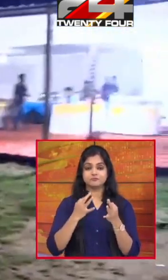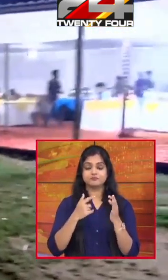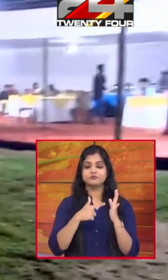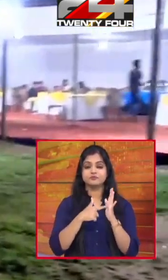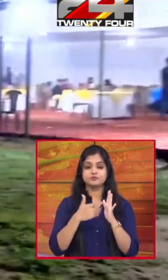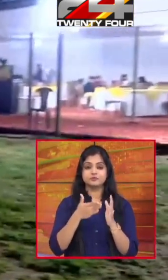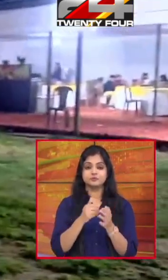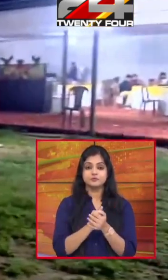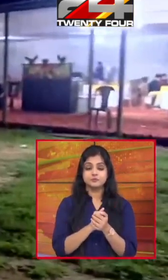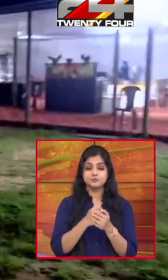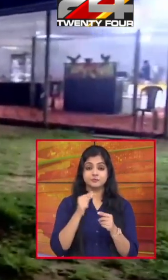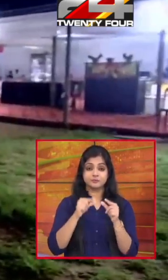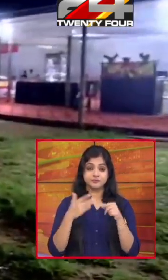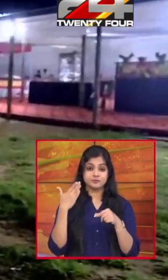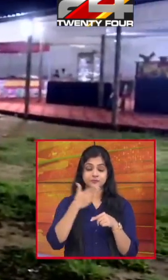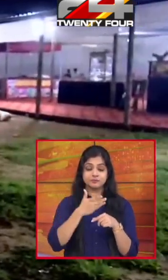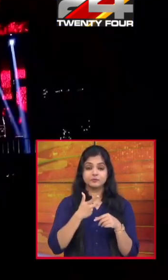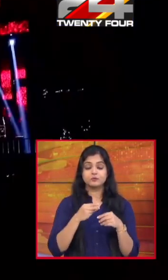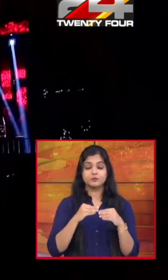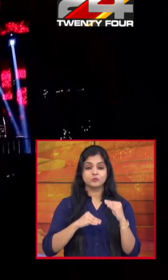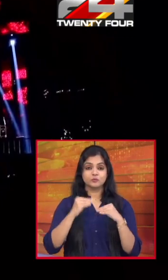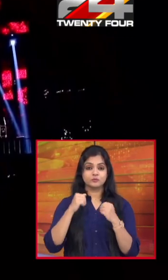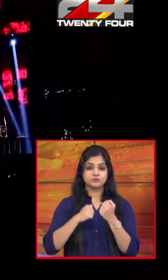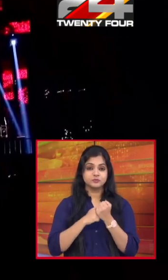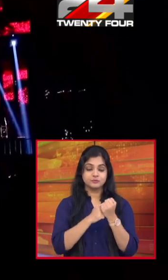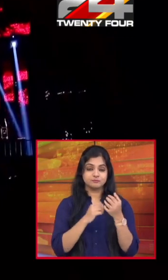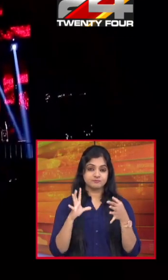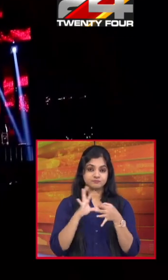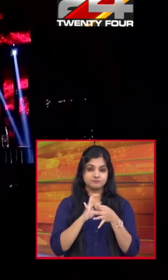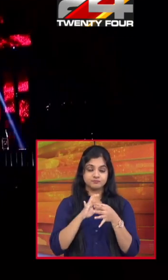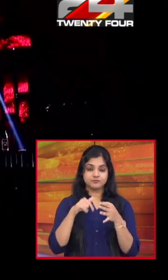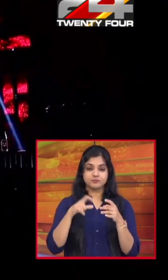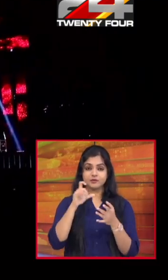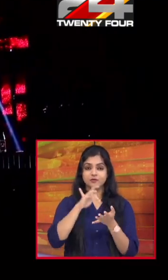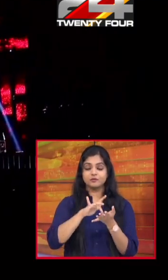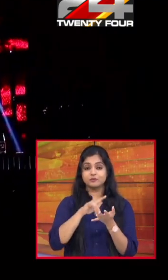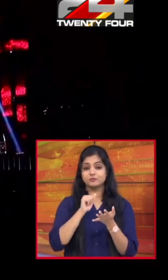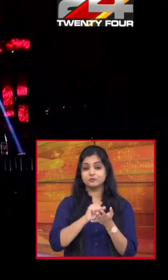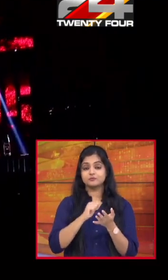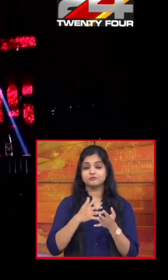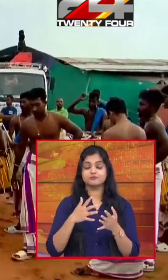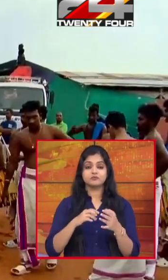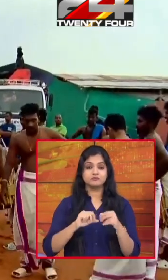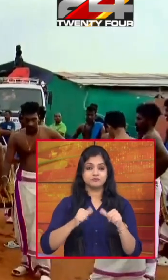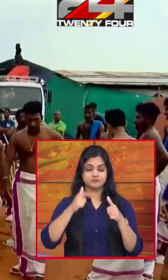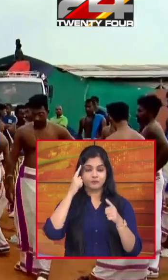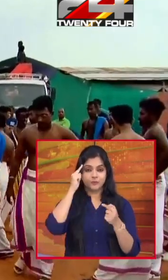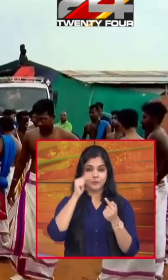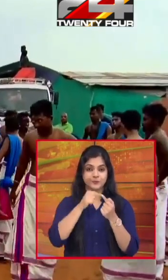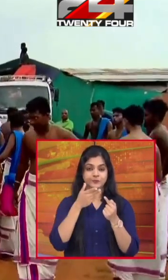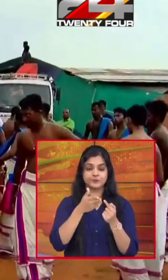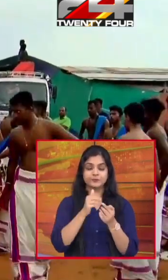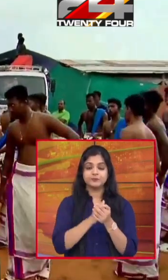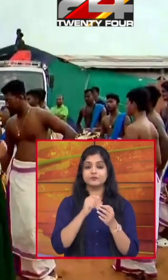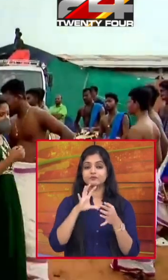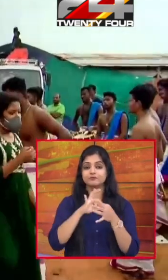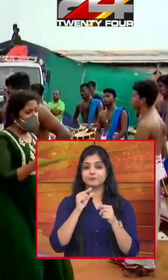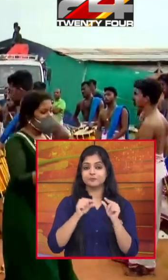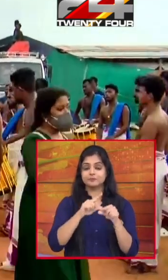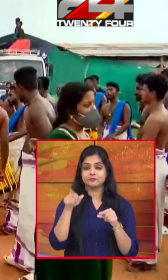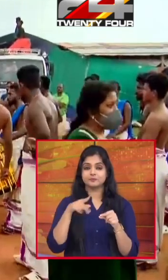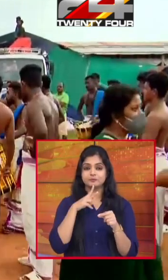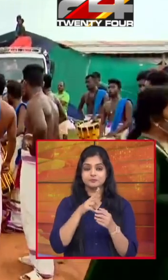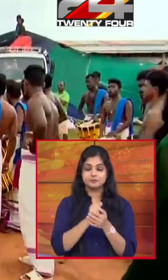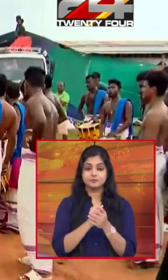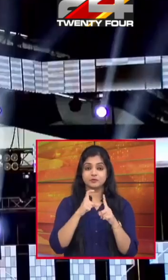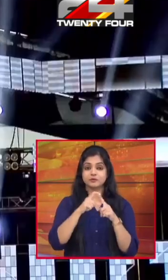മുഖ്യാകർഷണങ്ങളാണ്. ആസ്വാദകരുടെ അകമഴിഞ്ഞ പിന്തുണയും പങ്കാളിത്തവും തന്നെയാണ് കാർണിവലിന്റെ വിജയയാത്രയ്ക്ക് മുഖ്യഘടകങ്ങളായതെന്ന് സംഘാടകർ അറിയിച്ചു.